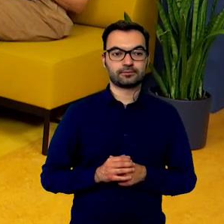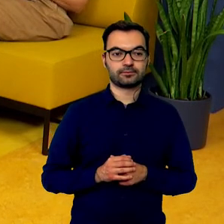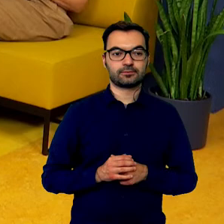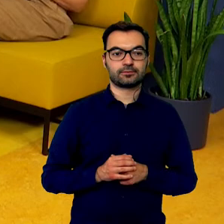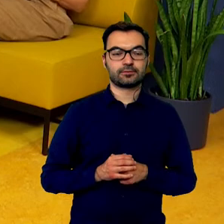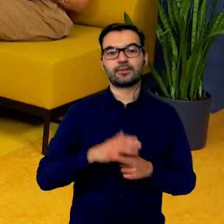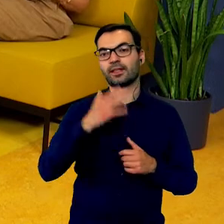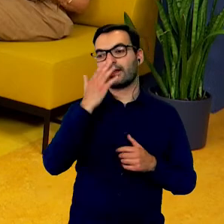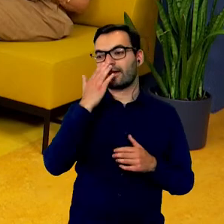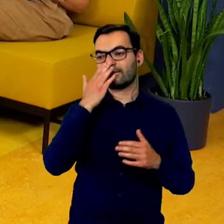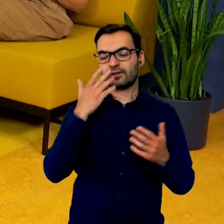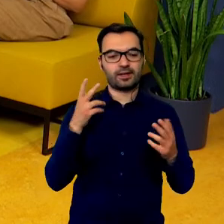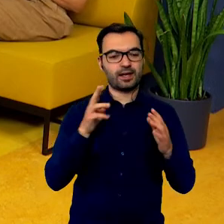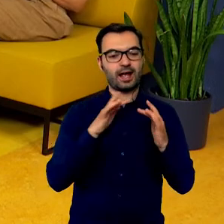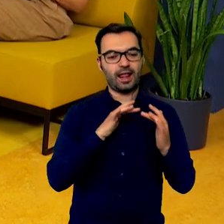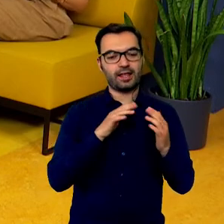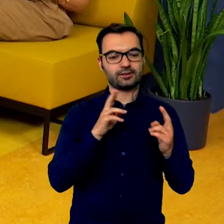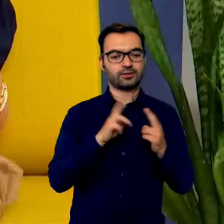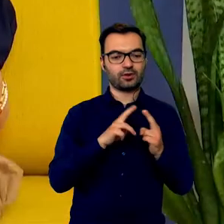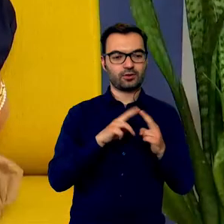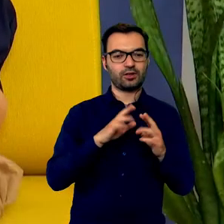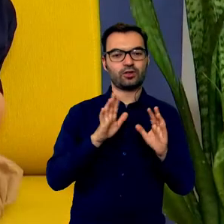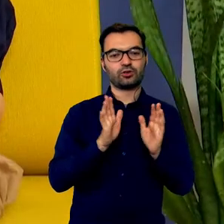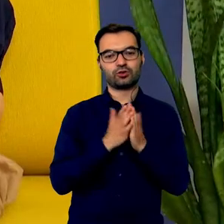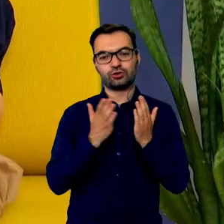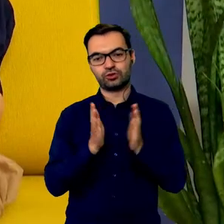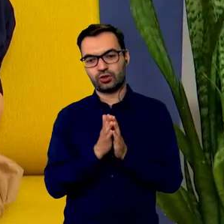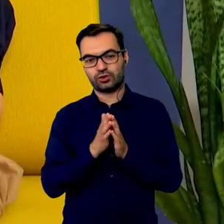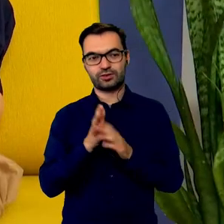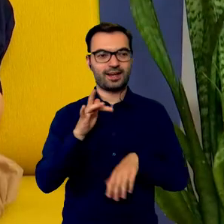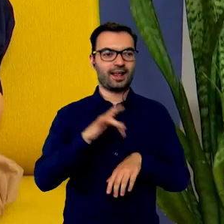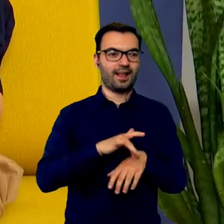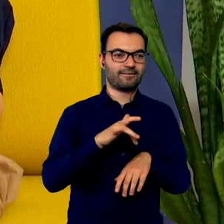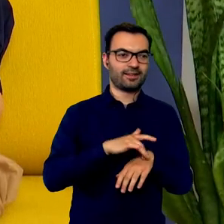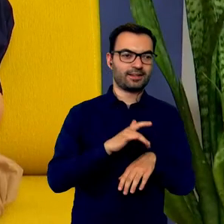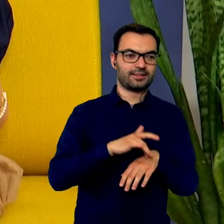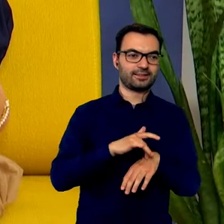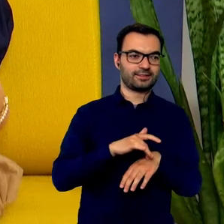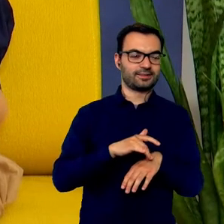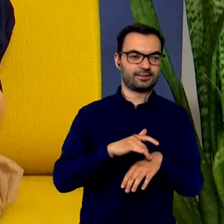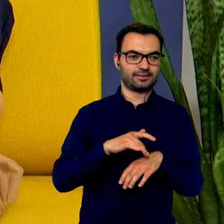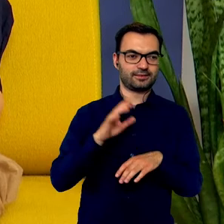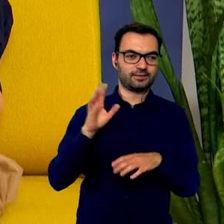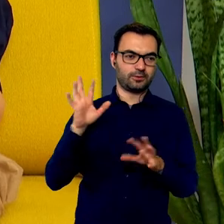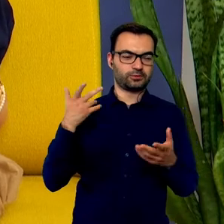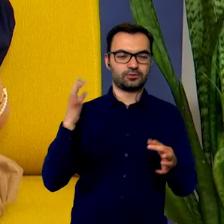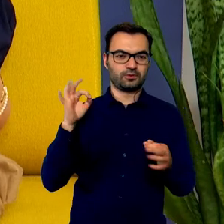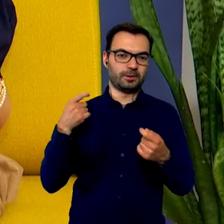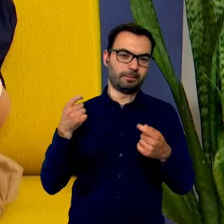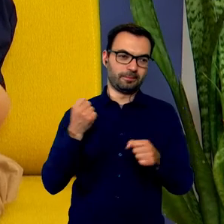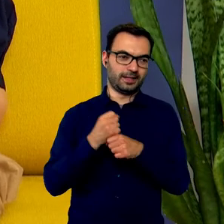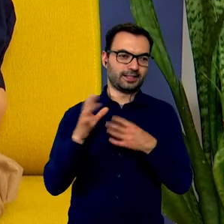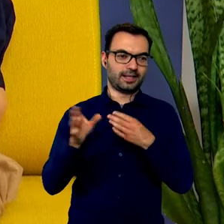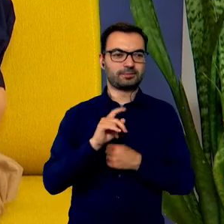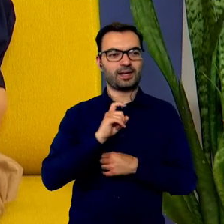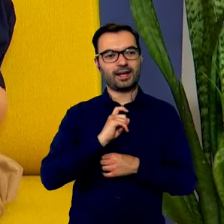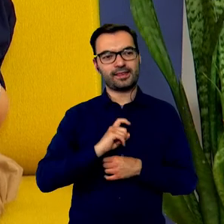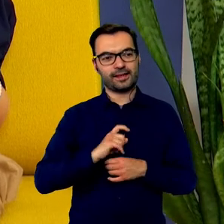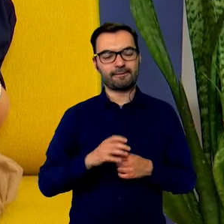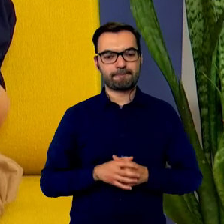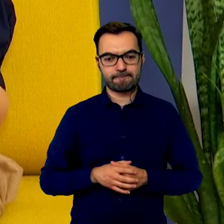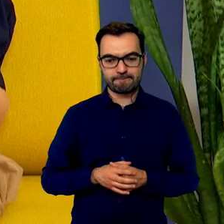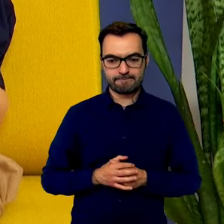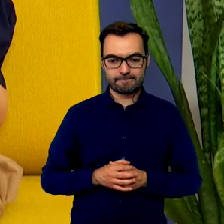Jaka zachodzi relacja pomiędzy książką i tym oczywiście efektem, który też jest pani współpracą z redaktorką,